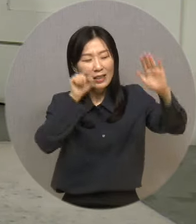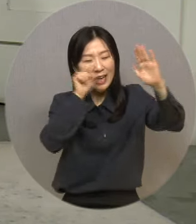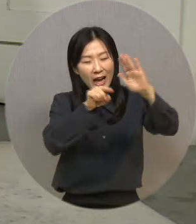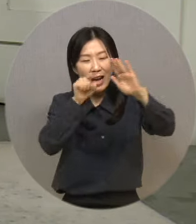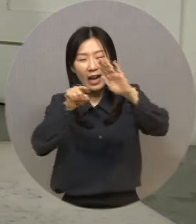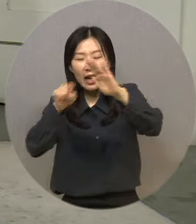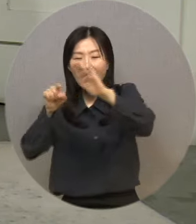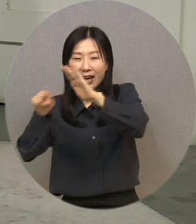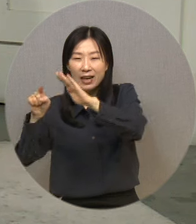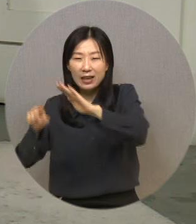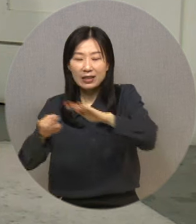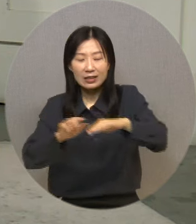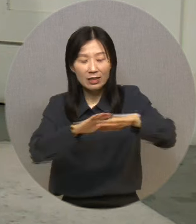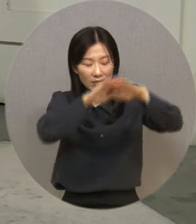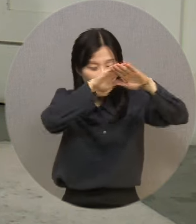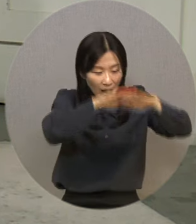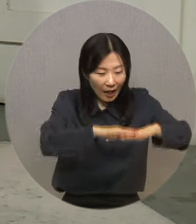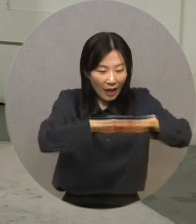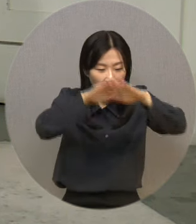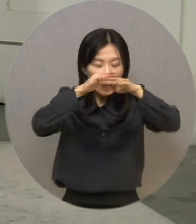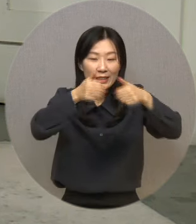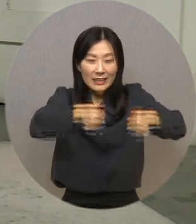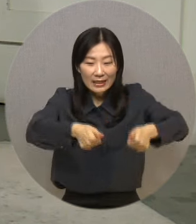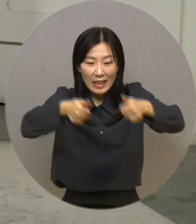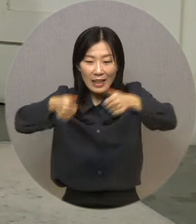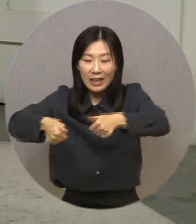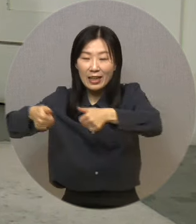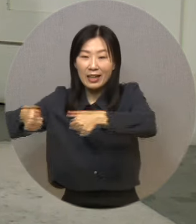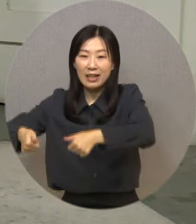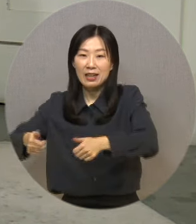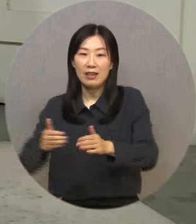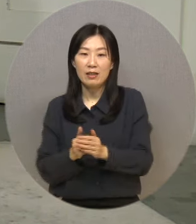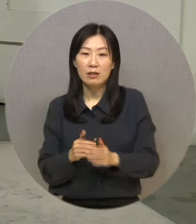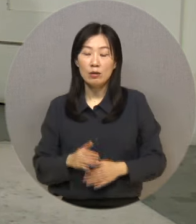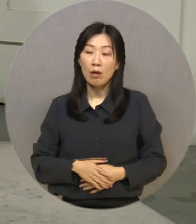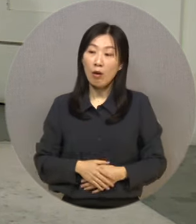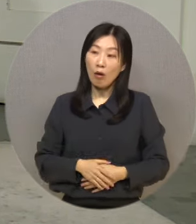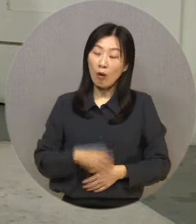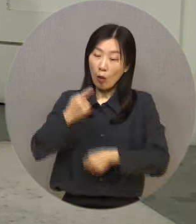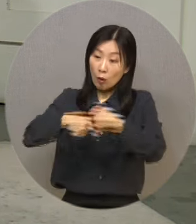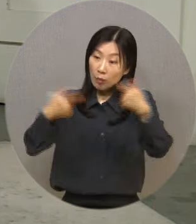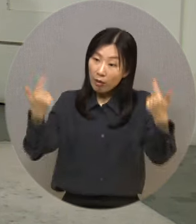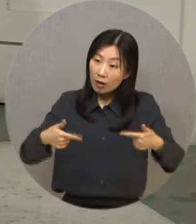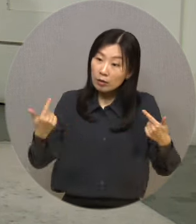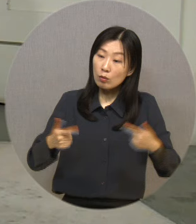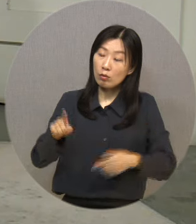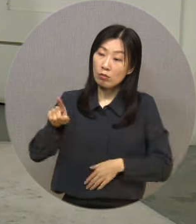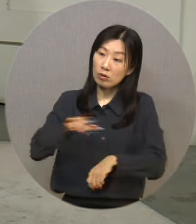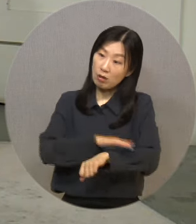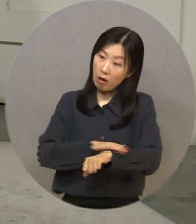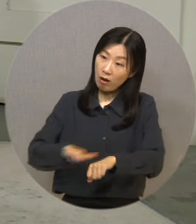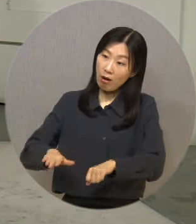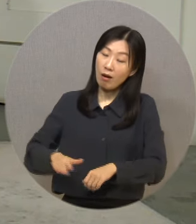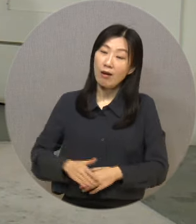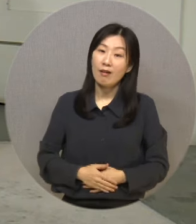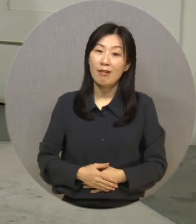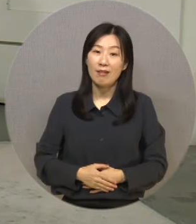다 인사를 해줘. 야, 아주 그래서 야 어떻게 저렇게 매년 저렇게 할까? 그것도 또